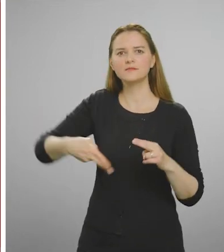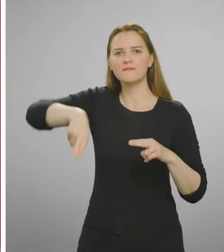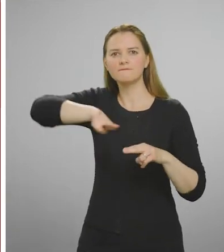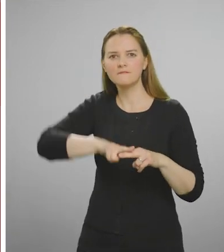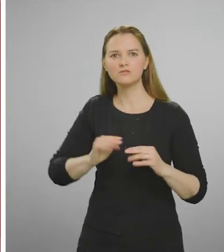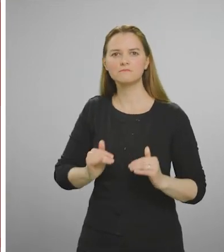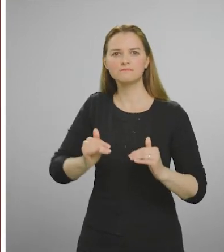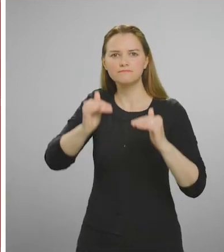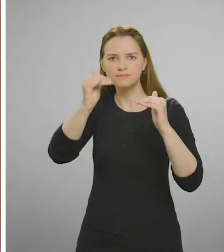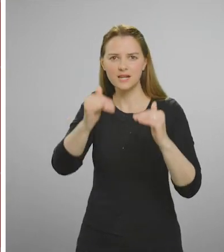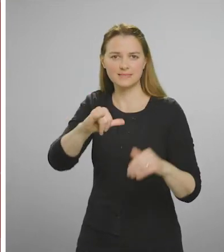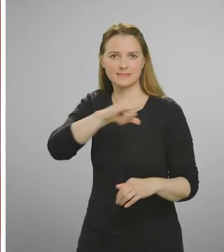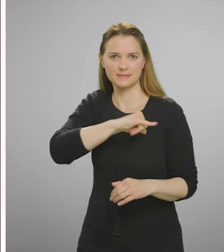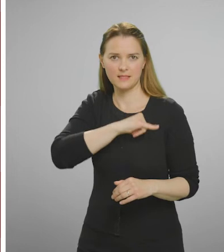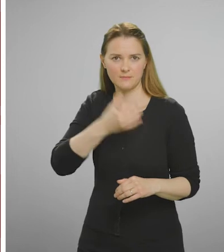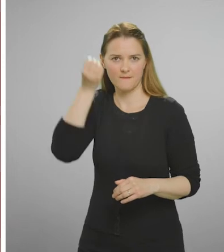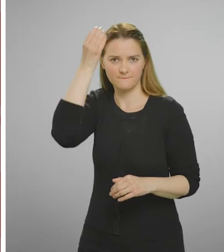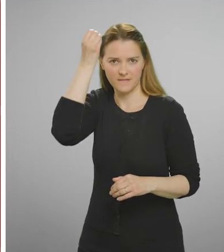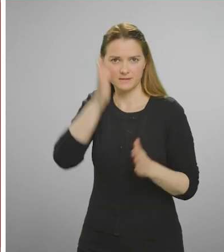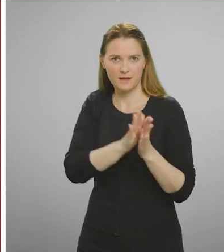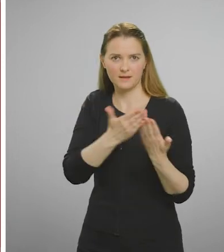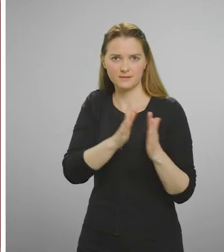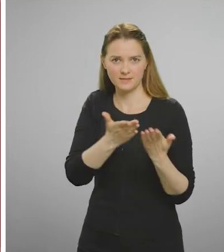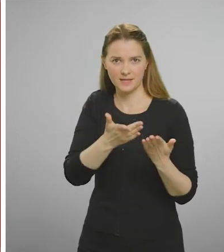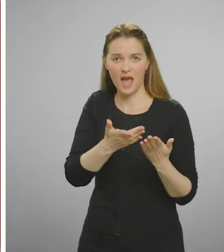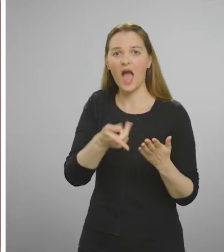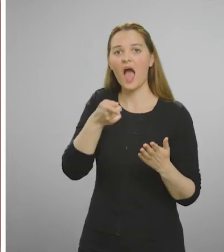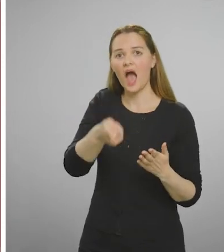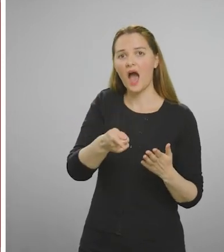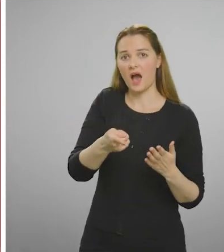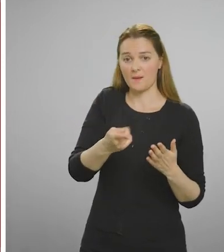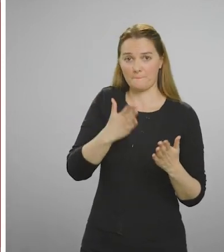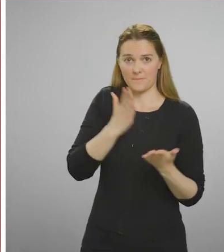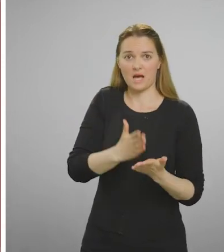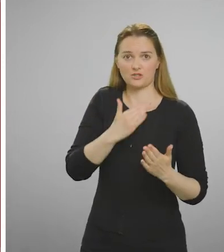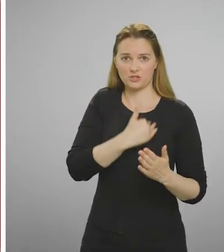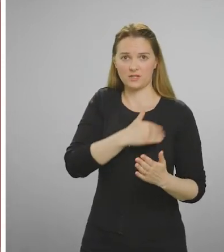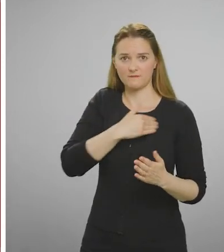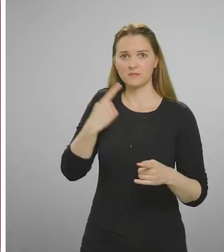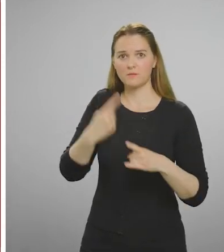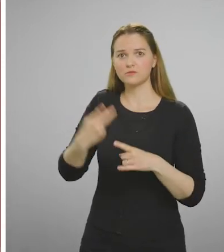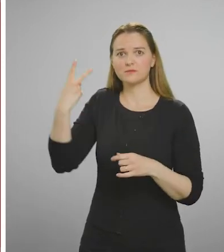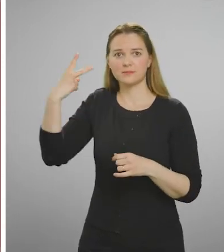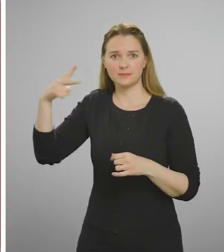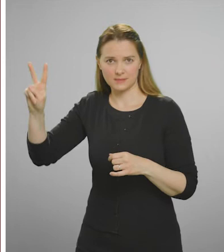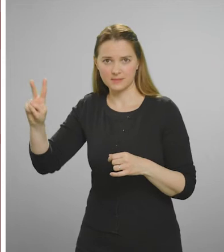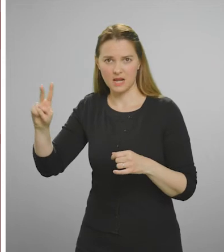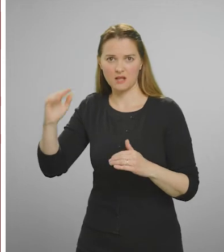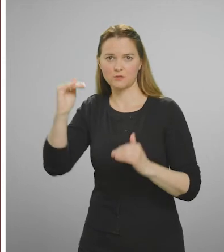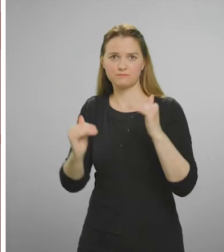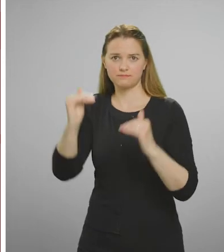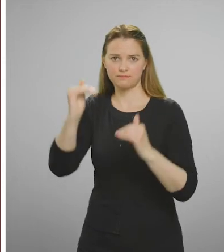uočiti porast interesa za fikcionalnu literaturu, s time da je odnos prijevodne i izvorne hrvatske književnosti